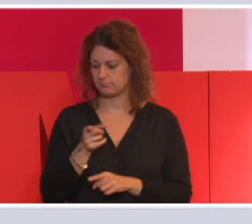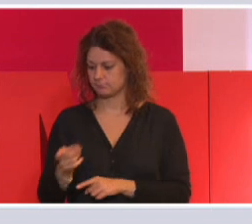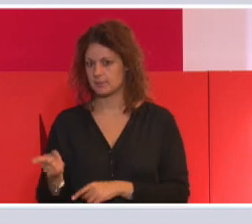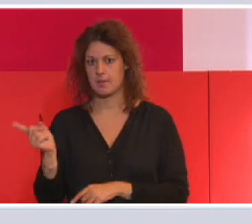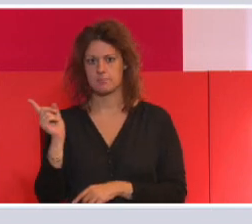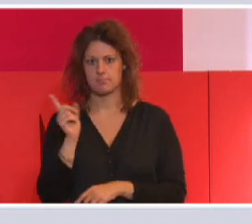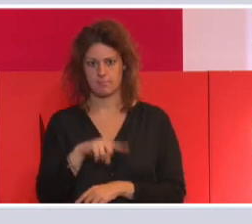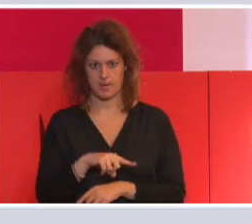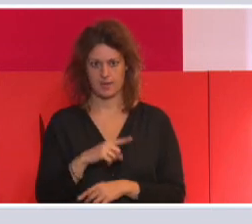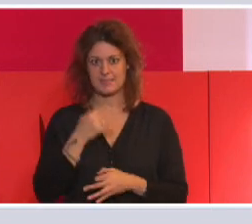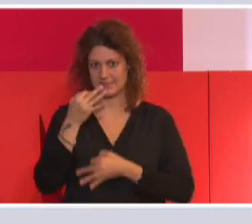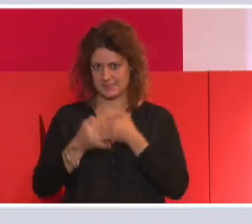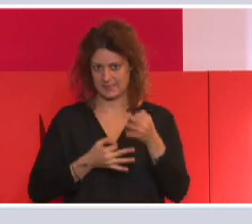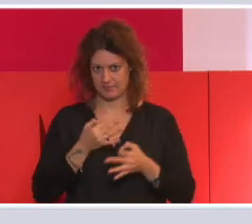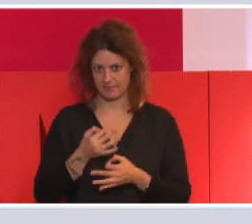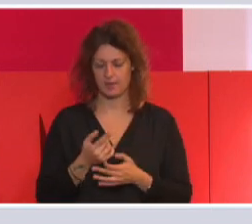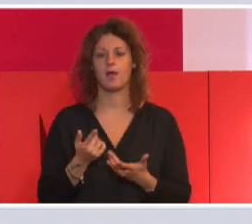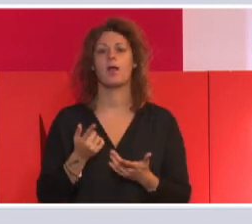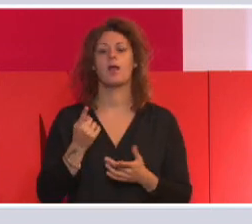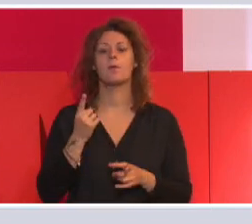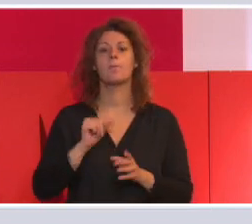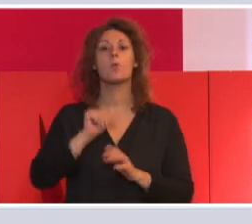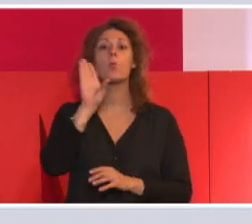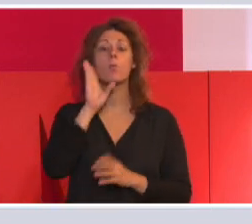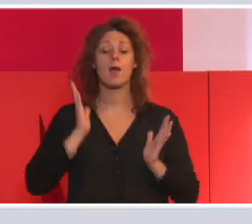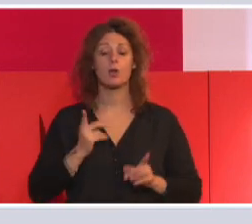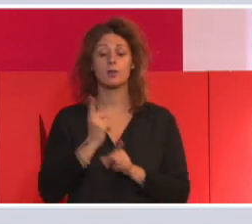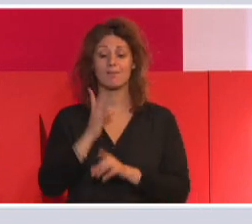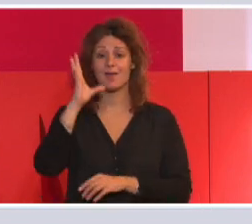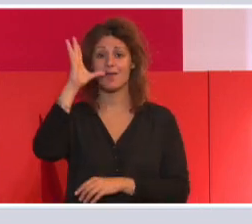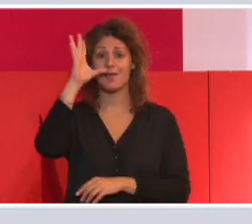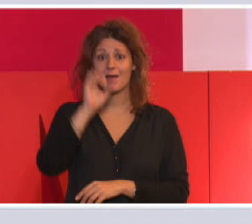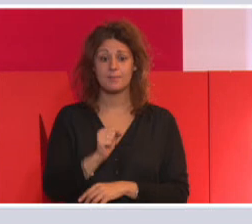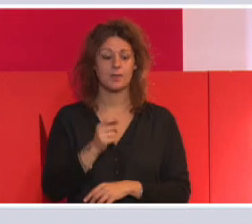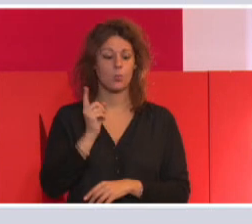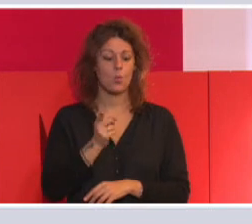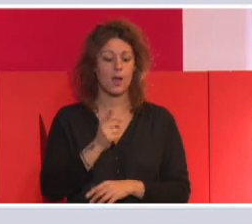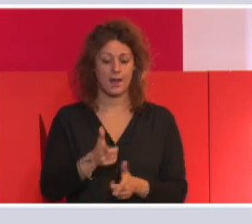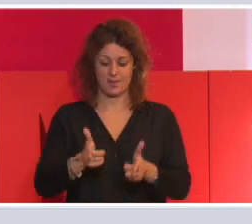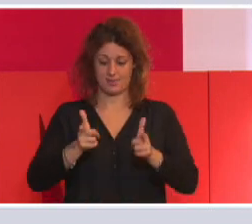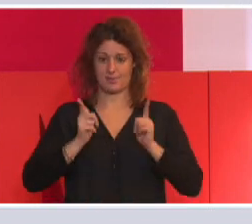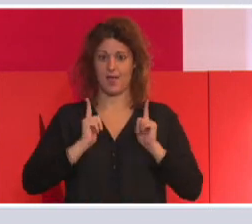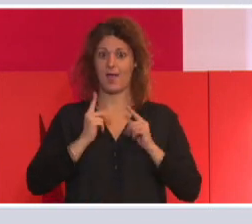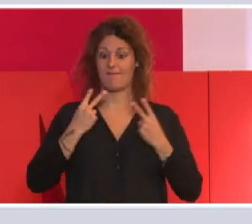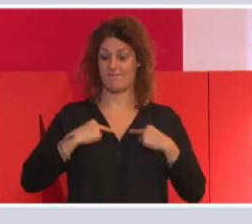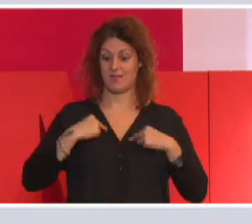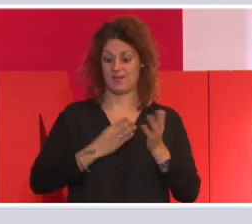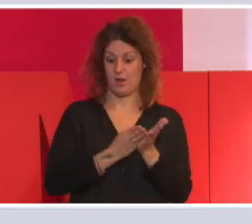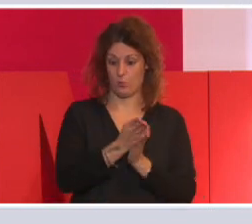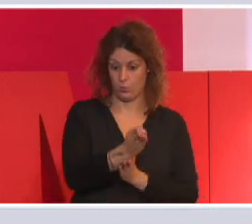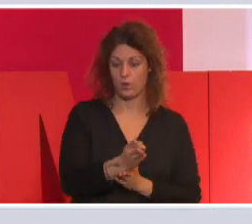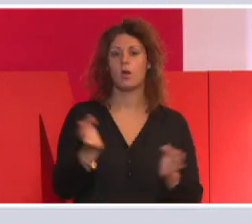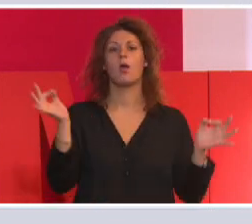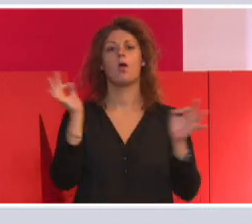cos'è una minaccia e cosa invece è uno stimolo che potrebbe garantirci la sopravvivenza potrebbe essere addirittura positivo